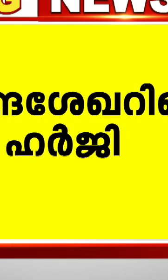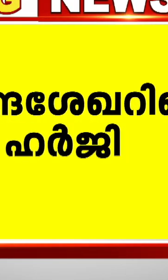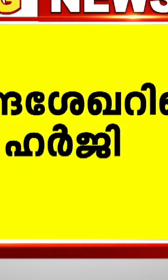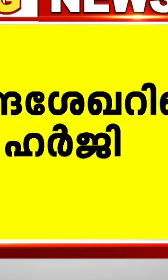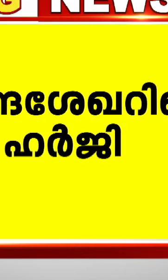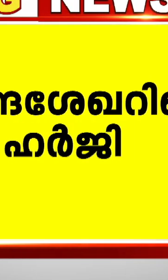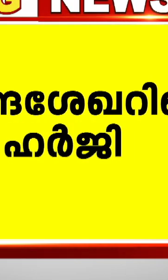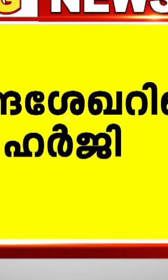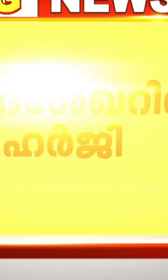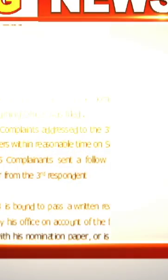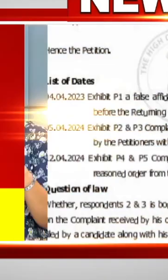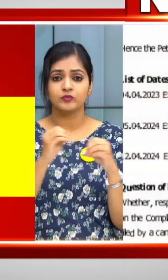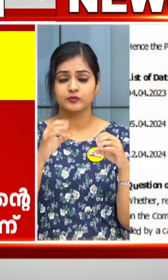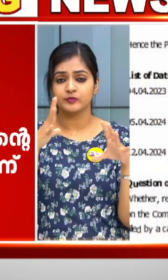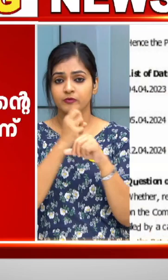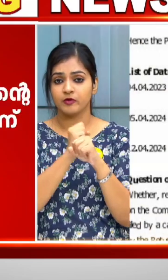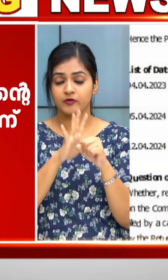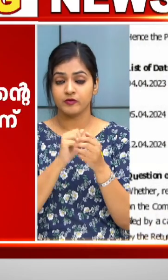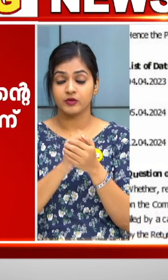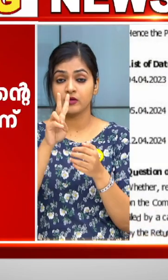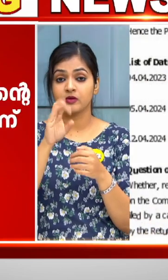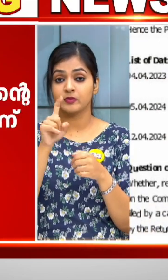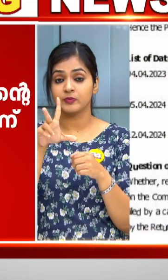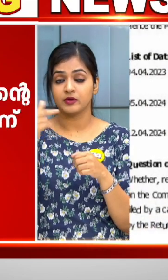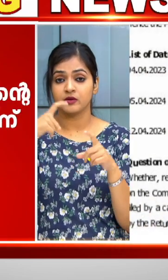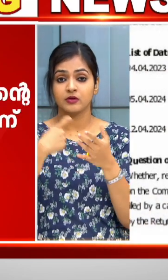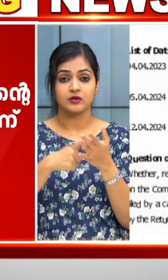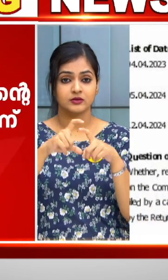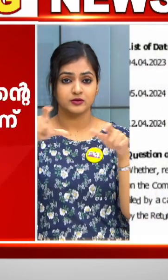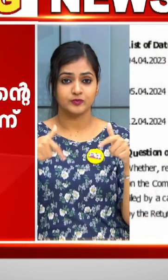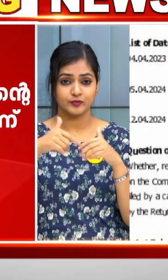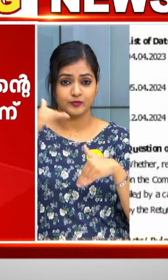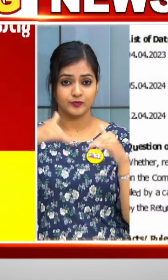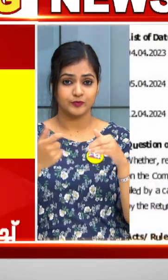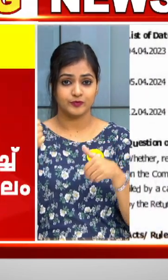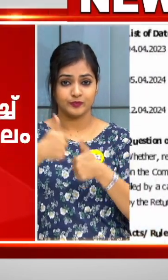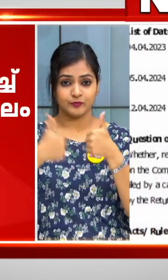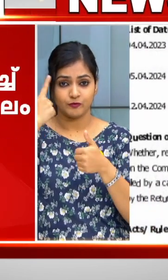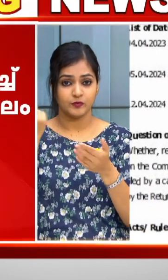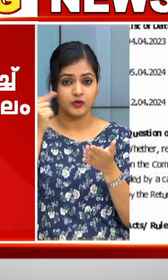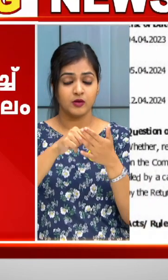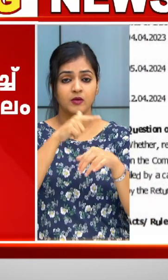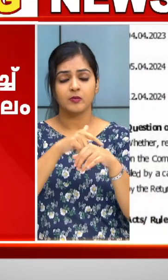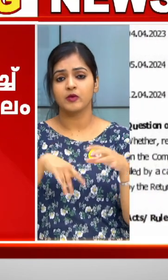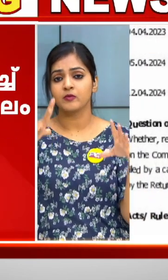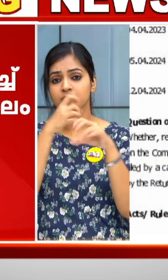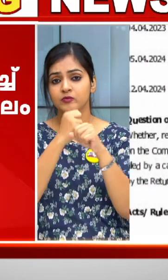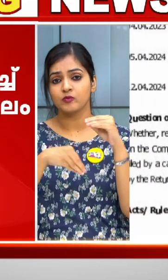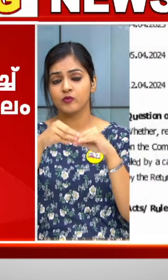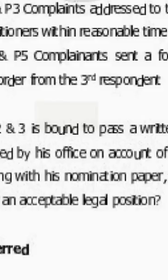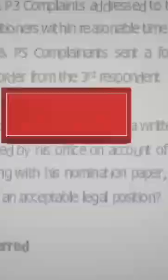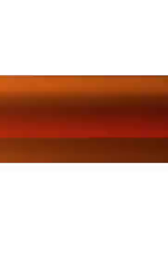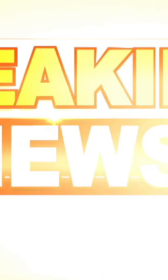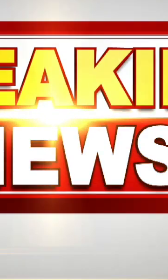ചന്ദ്രശേഖർ മറച്ചുവെച്ചു. 2018 രാജ്യസഭയിലേക്ക് മത്സരിച്ചപ്പോഴും സമാനമായ രീതിയിൽ വിവരങ്ങൾ മറച്ചുവെച്ചുവെന്നും ആരോപണമുണ്ട്. എന്തായാലും